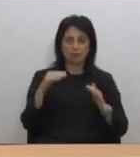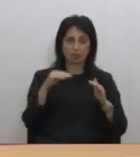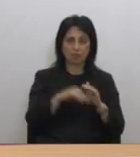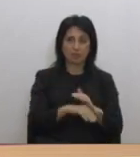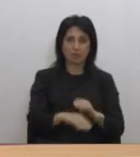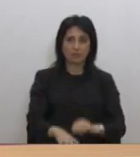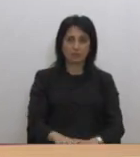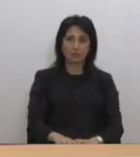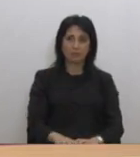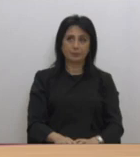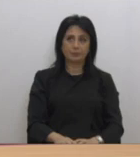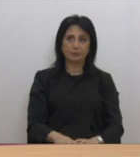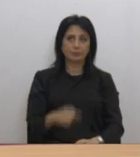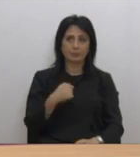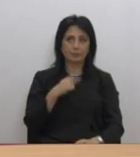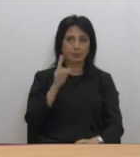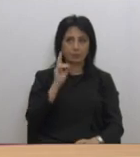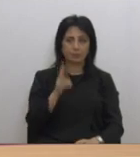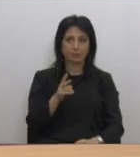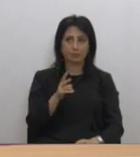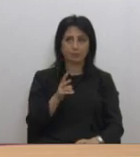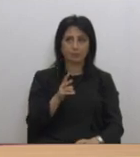შეიწირა. მე არ ვიცი,